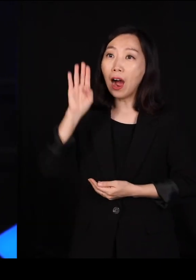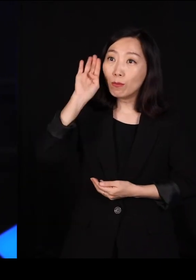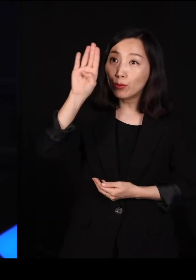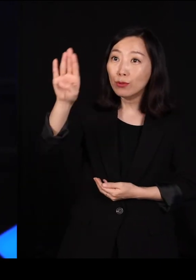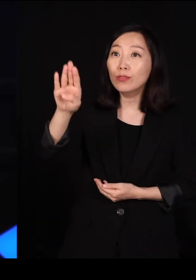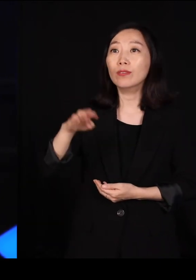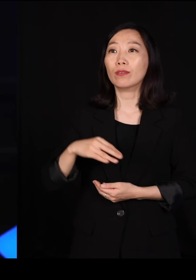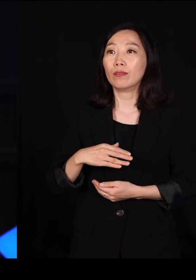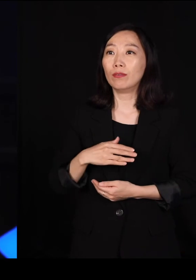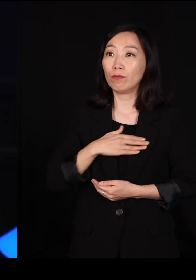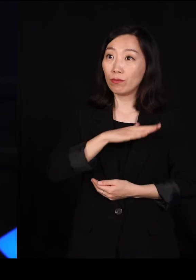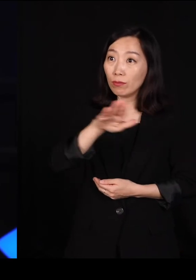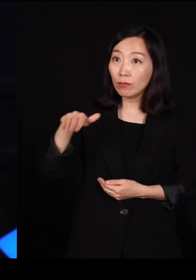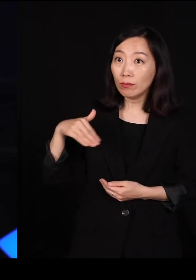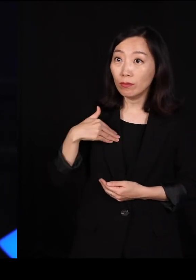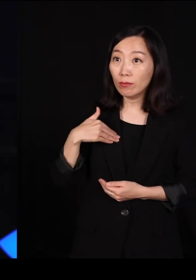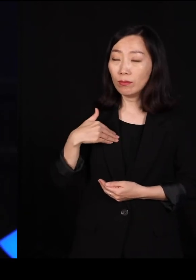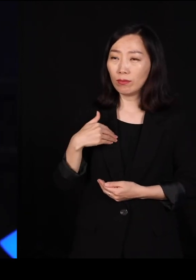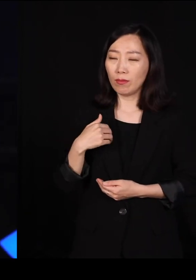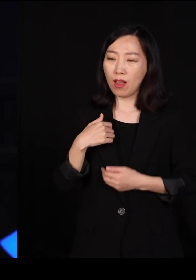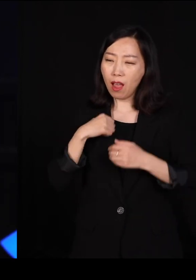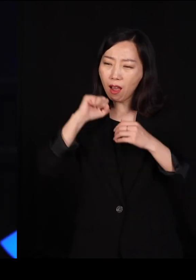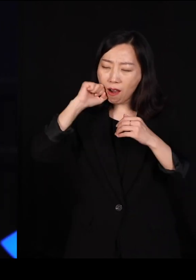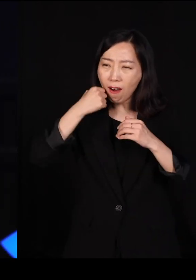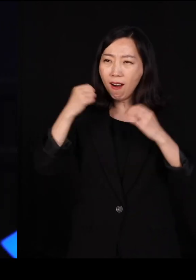앞으로 우리가 인류가